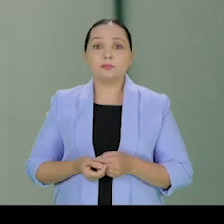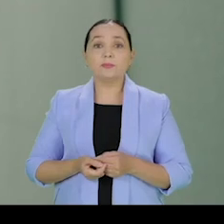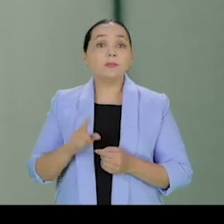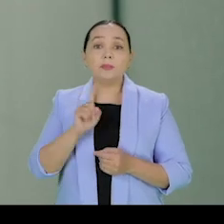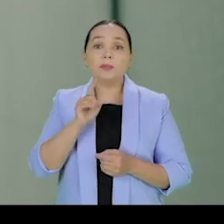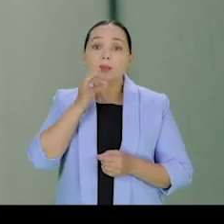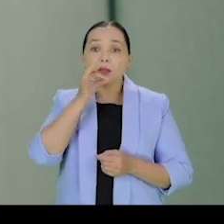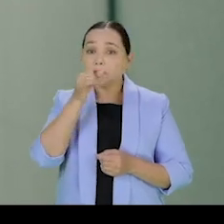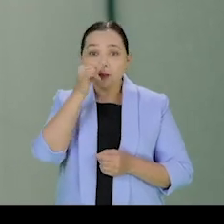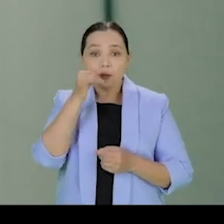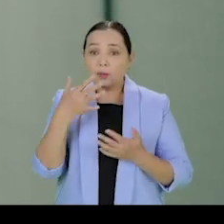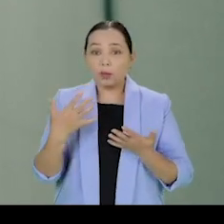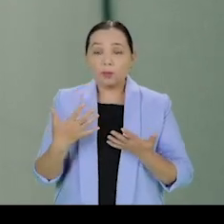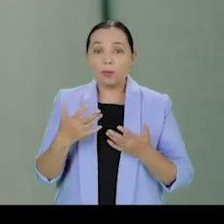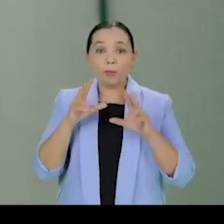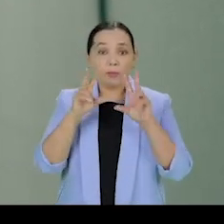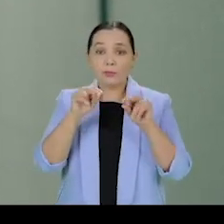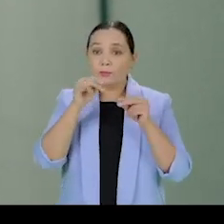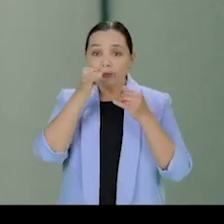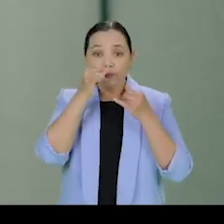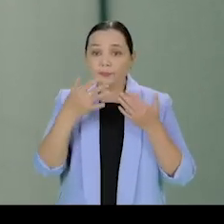Bir narsa deya olmayman.